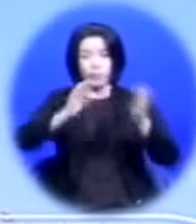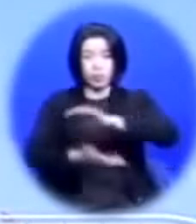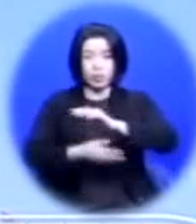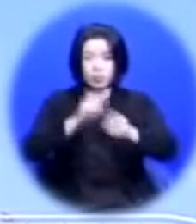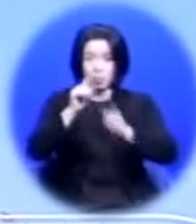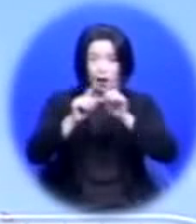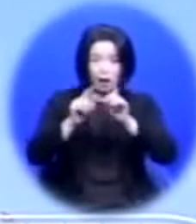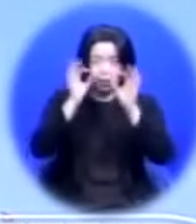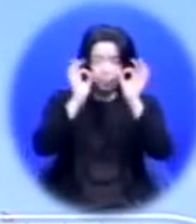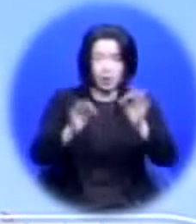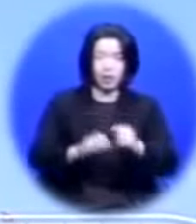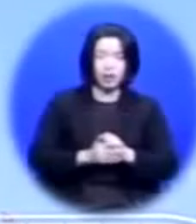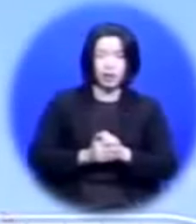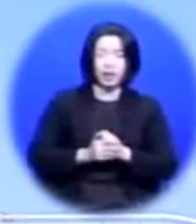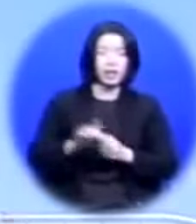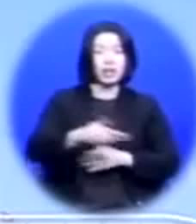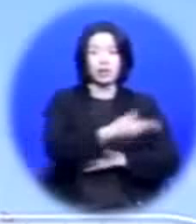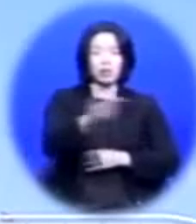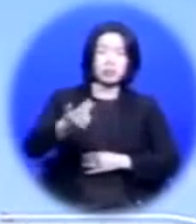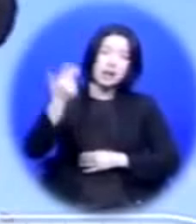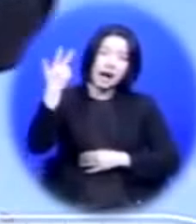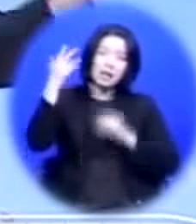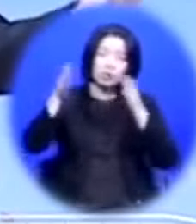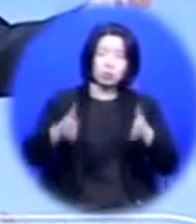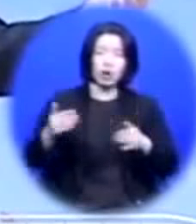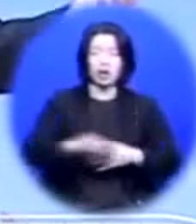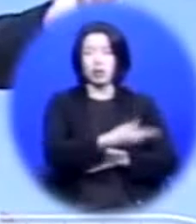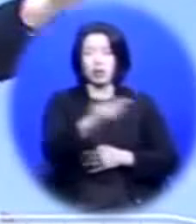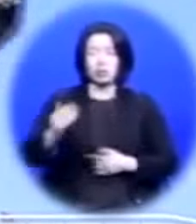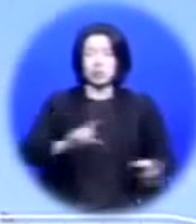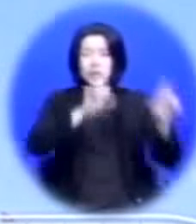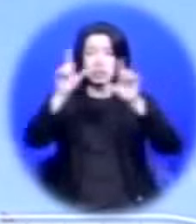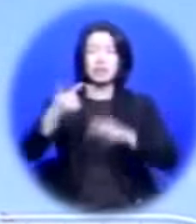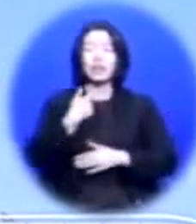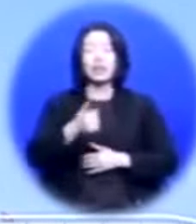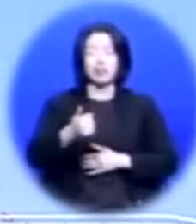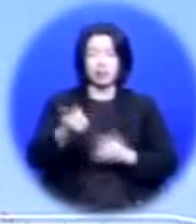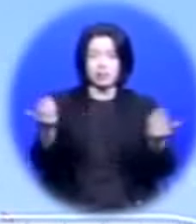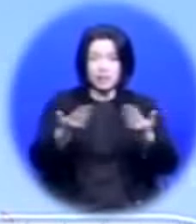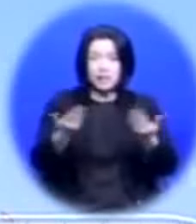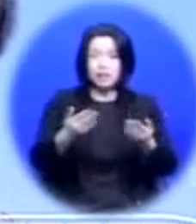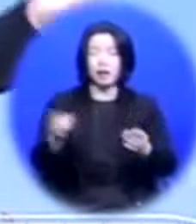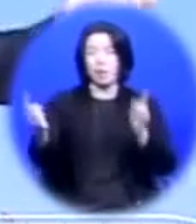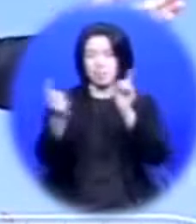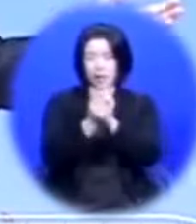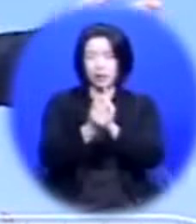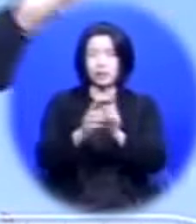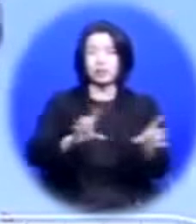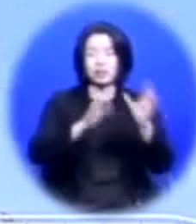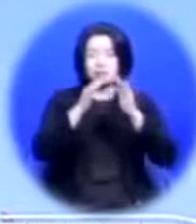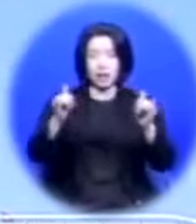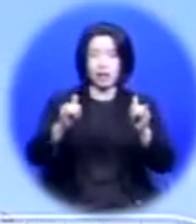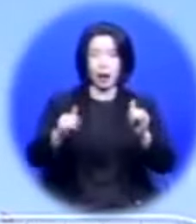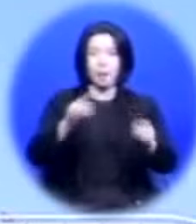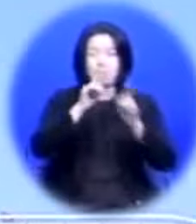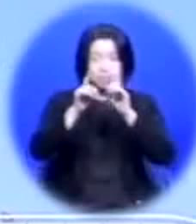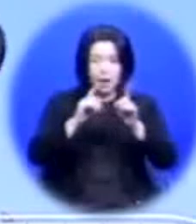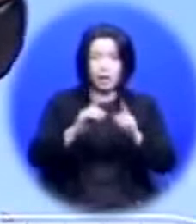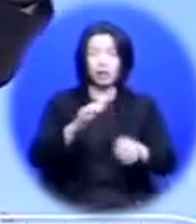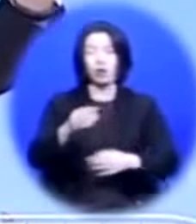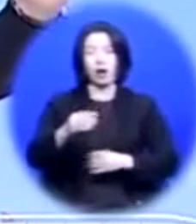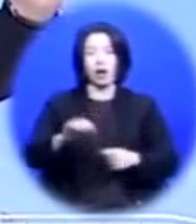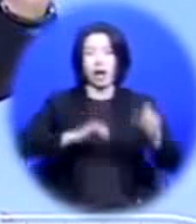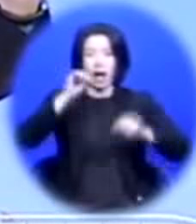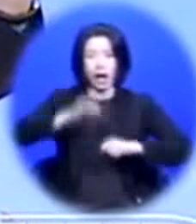이야기하면 여러분 지난 한 주간 동안에 여러분의 살았던 일 만났던 사람 말했던 말과 행동